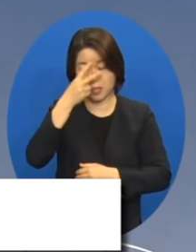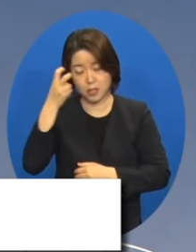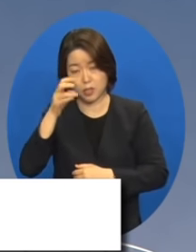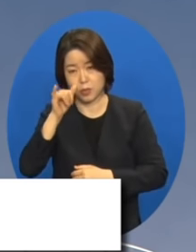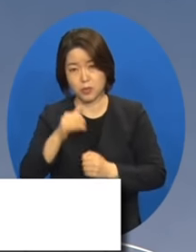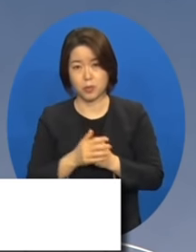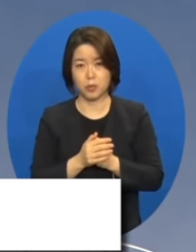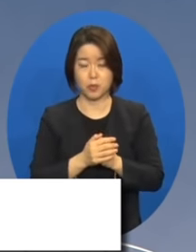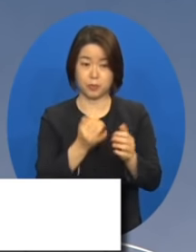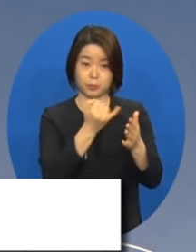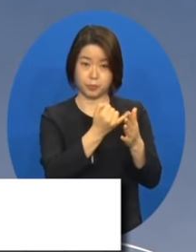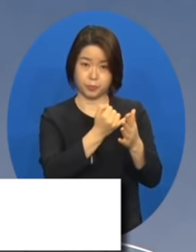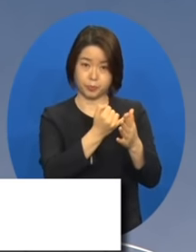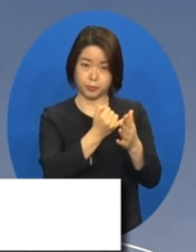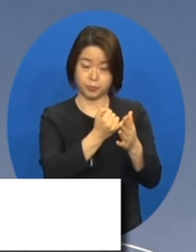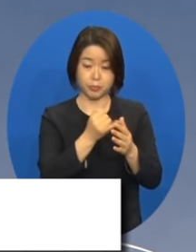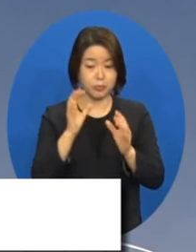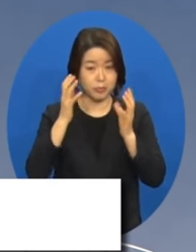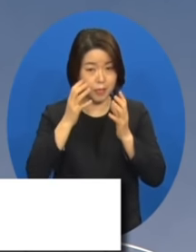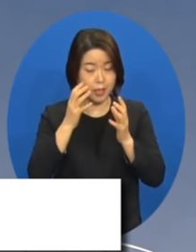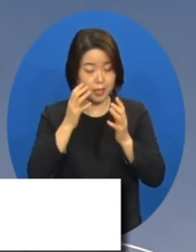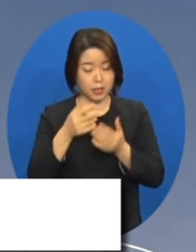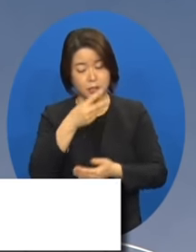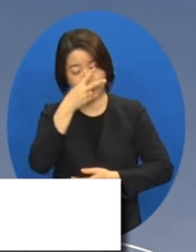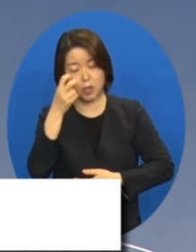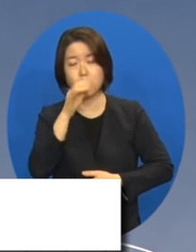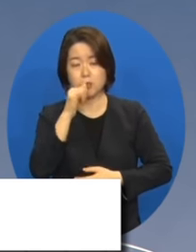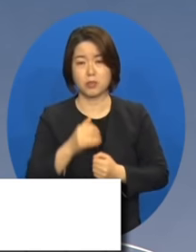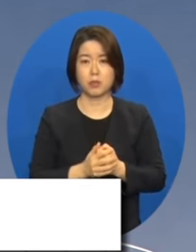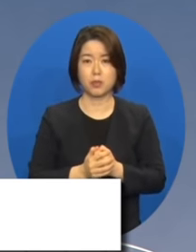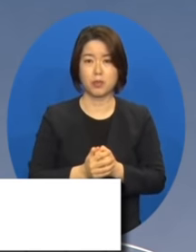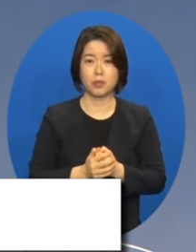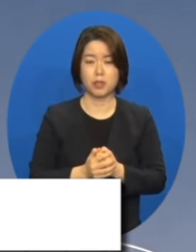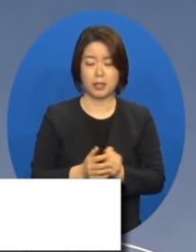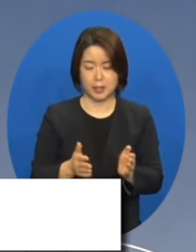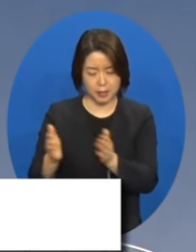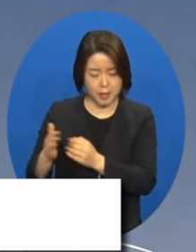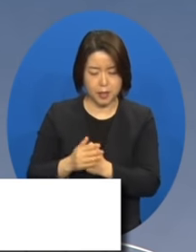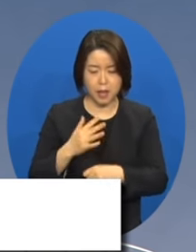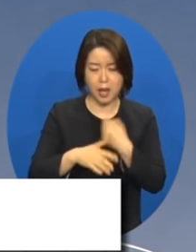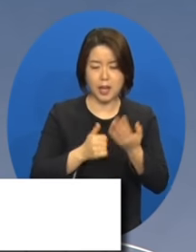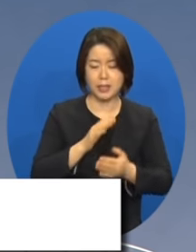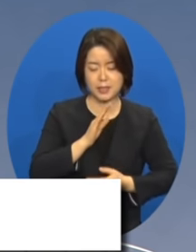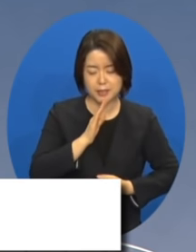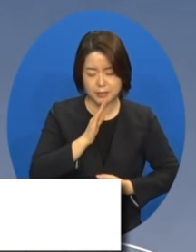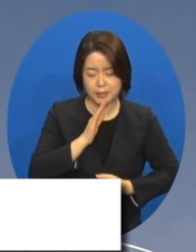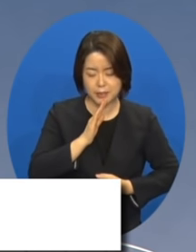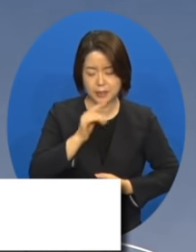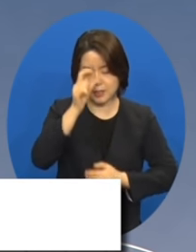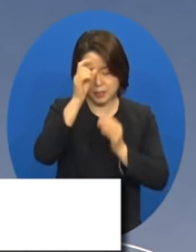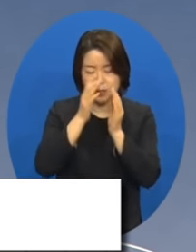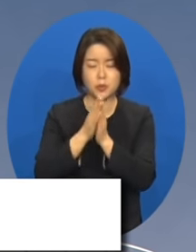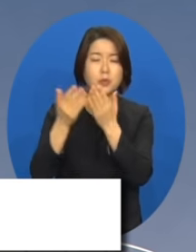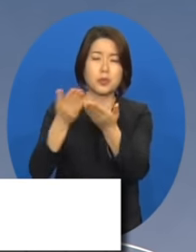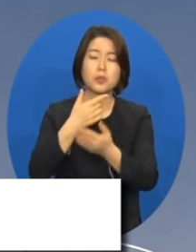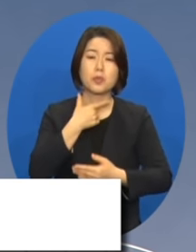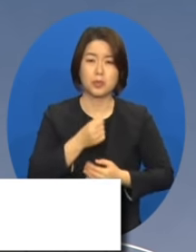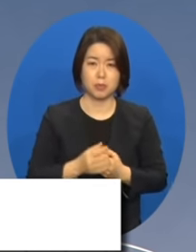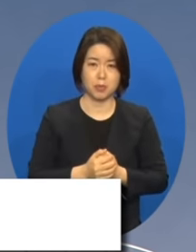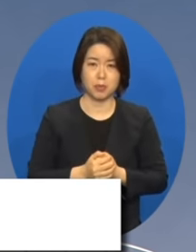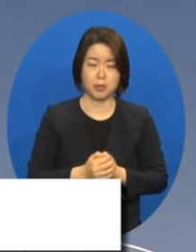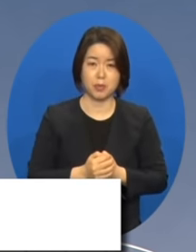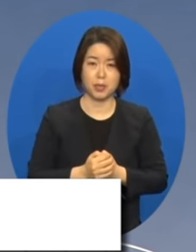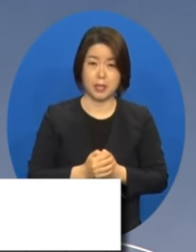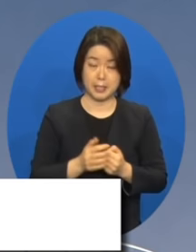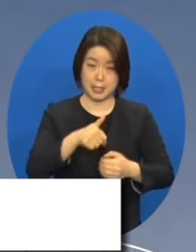아이 가 있었고 그런 하나님께 정말 기도 하고 싶었어요 그래서 거실로 나와서 하나님께 드렸던